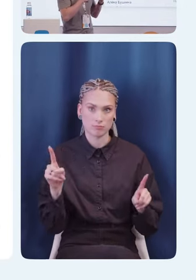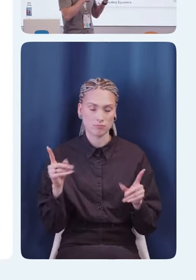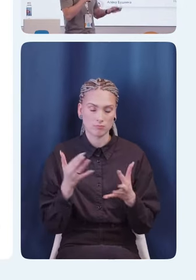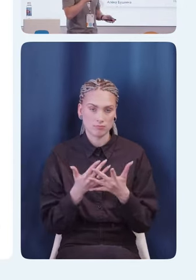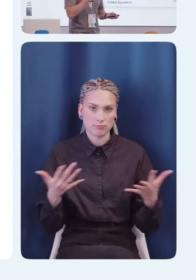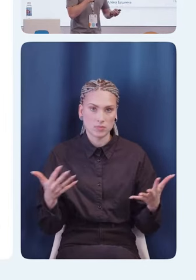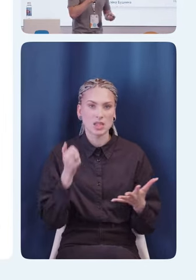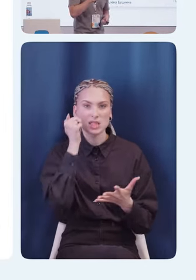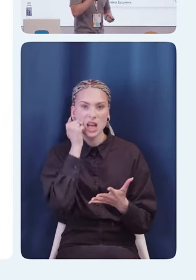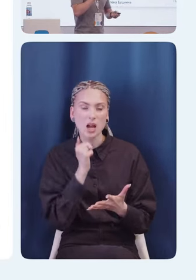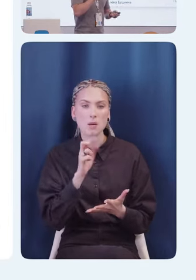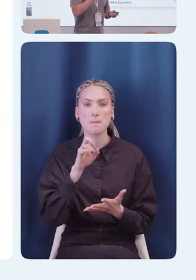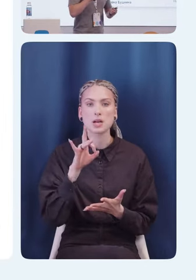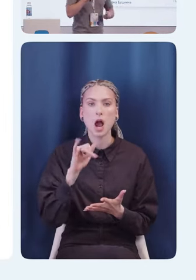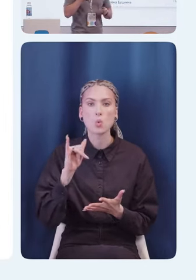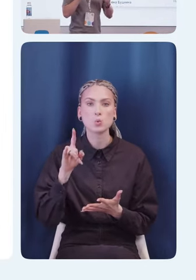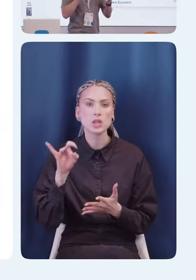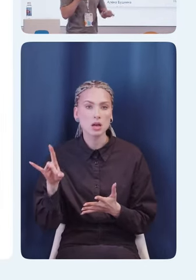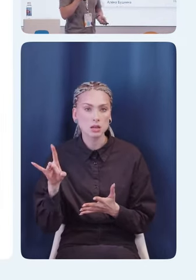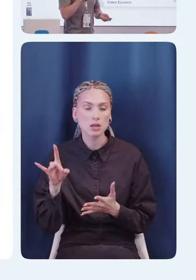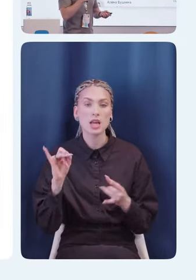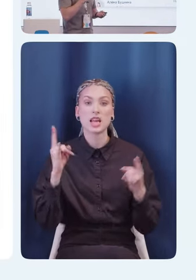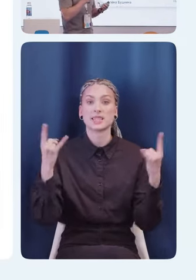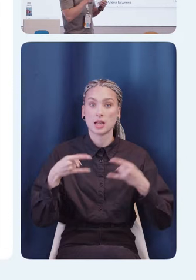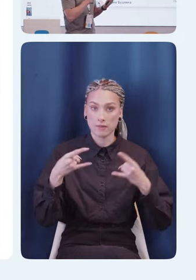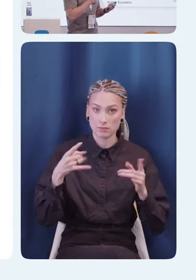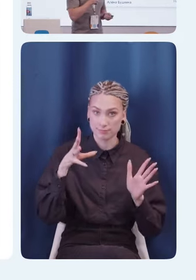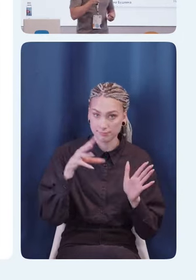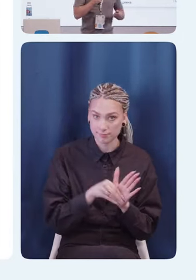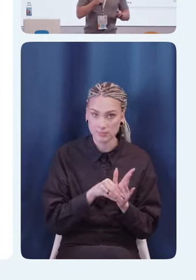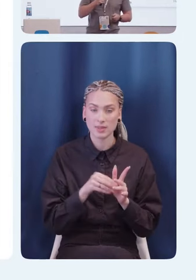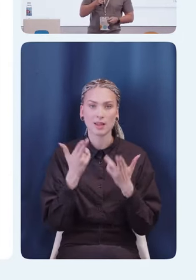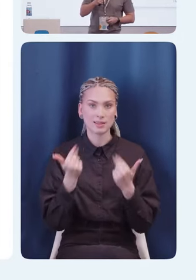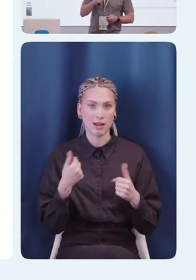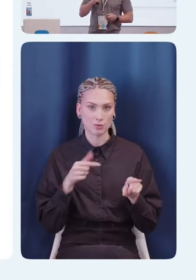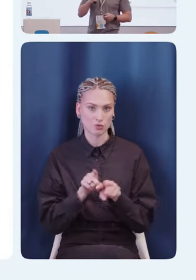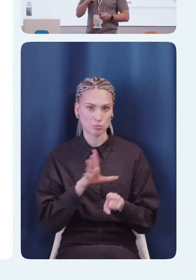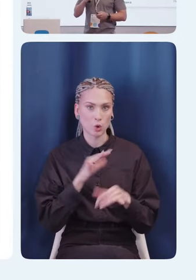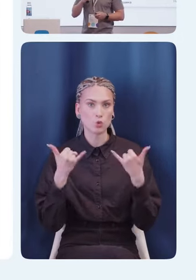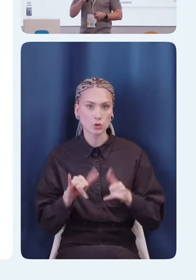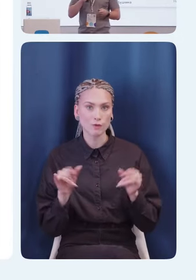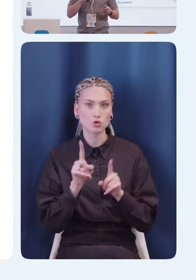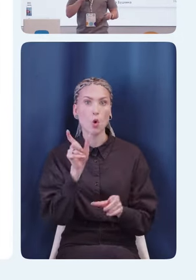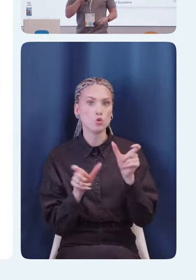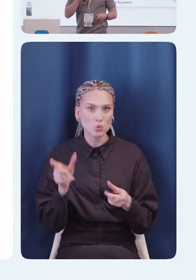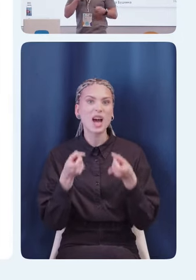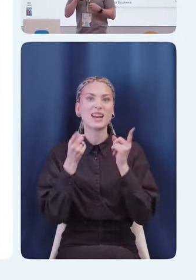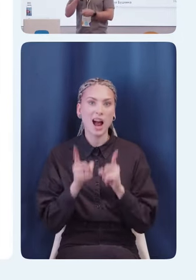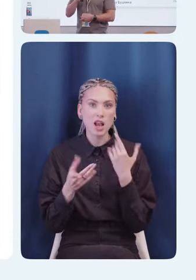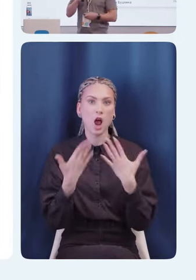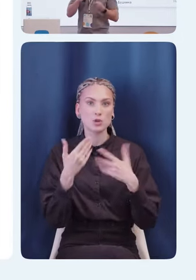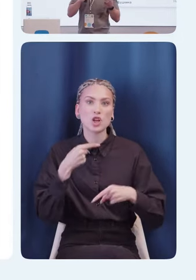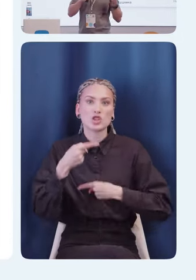это старые браузеры, в том числе даже на телевизорах. Да, я вот сам был удивлен, когда узнал, что люди реально общаются